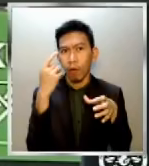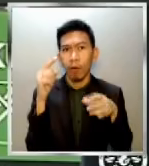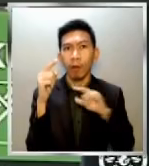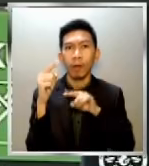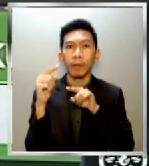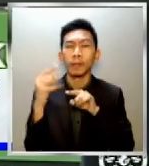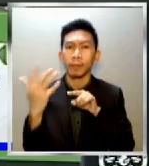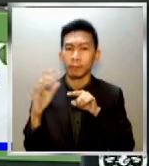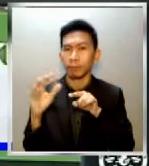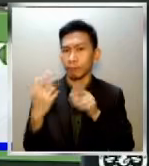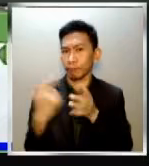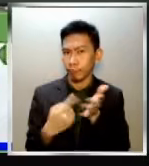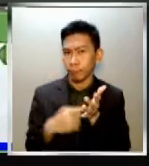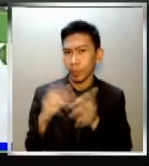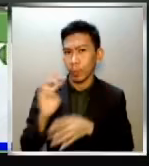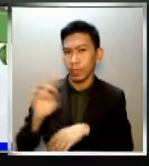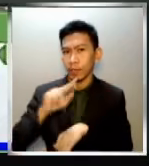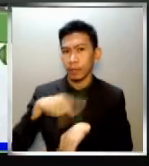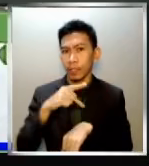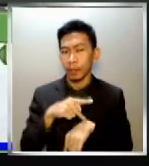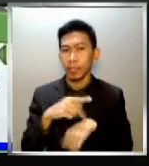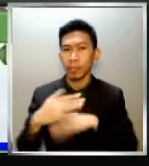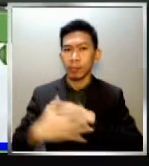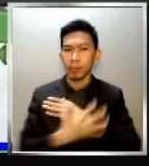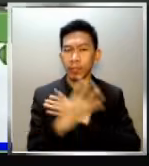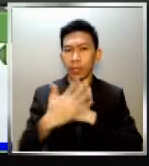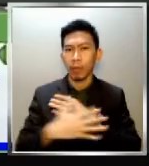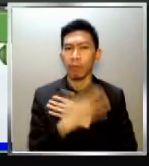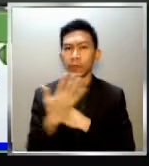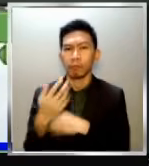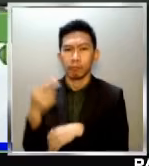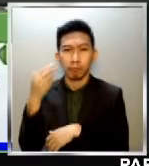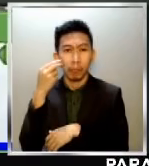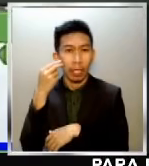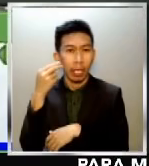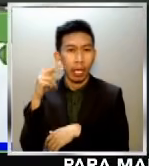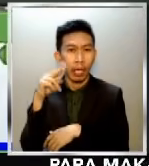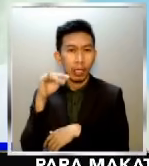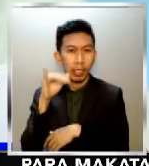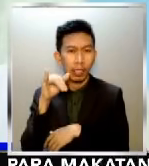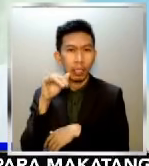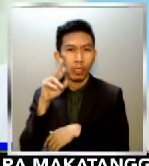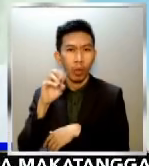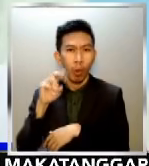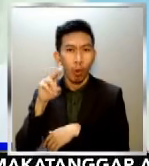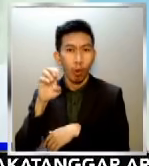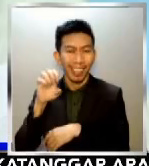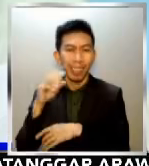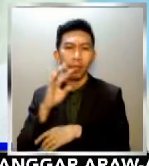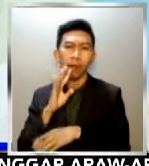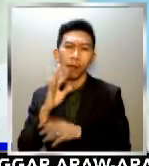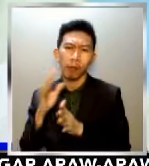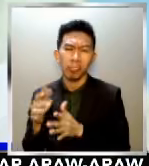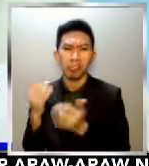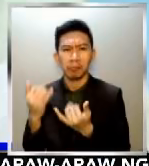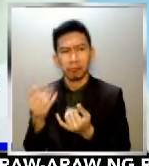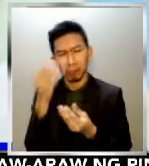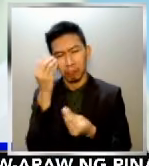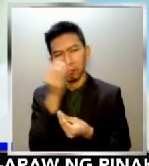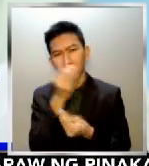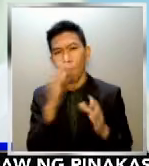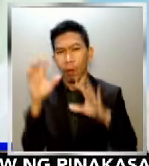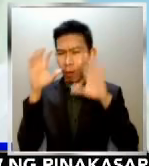ni Presidential Spokesperson Harry Roque, mas kinokonsidera ng Pangulo na makipag-usap sa mga dating pinuno ng